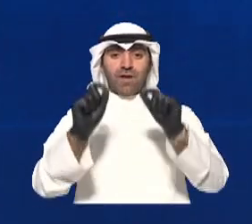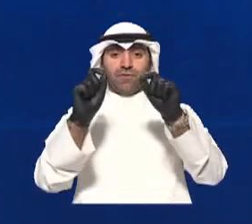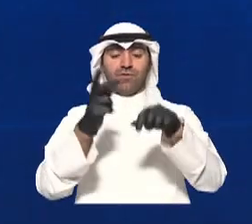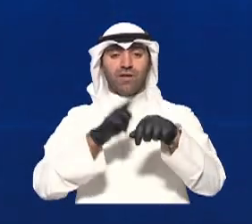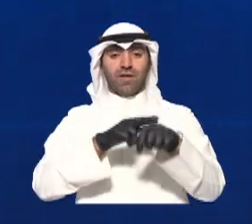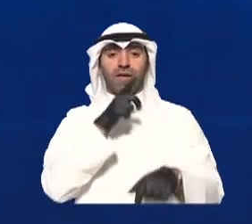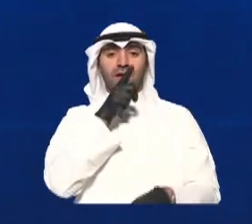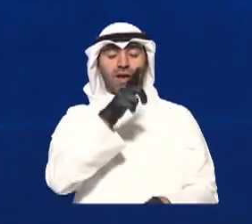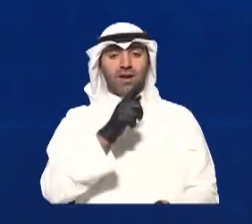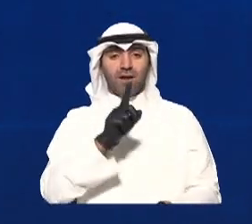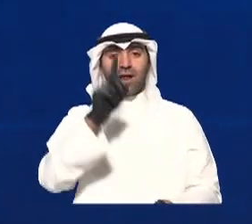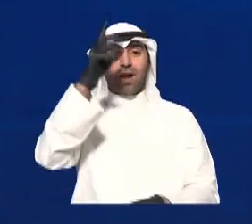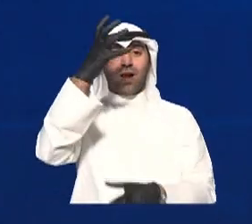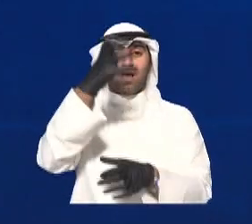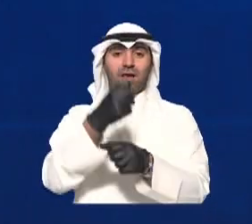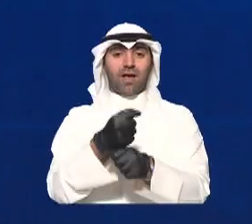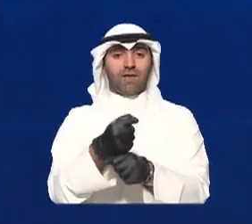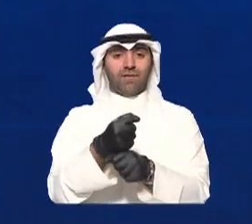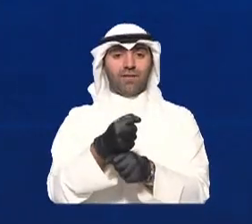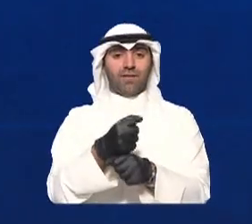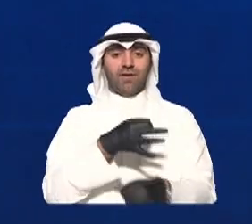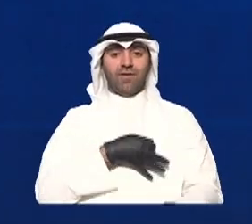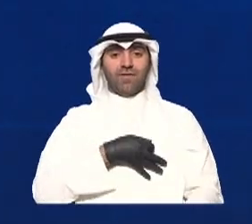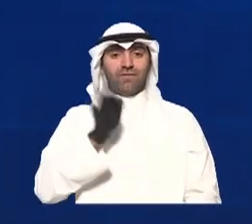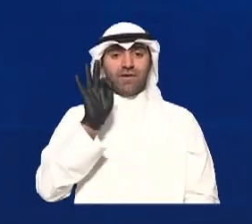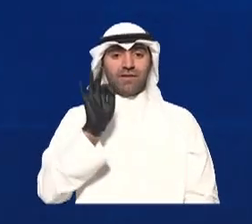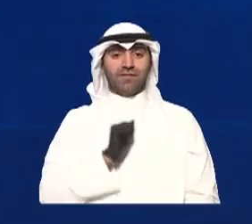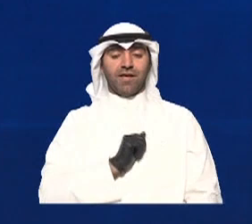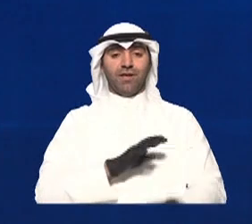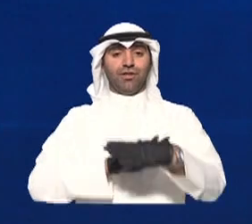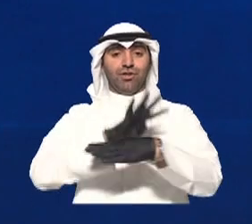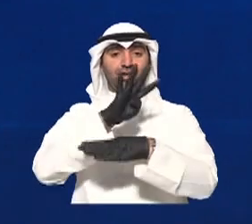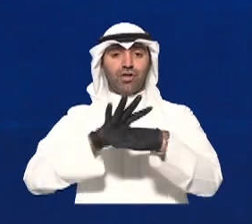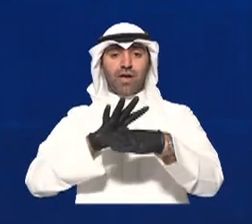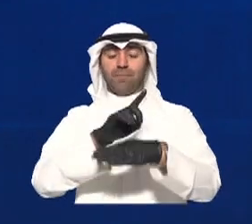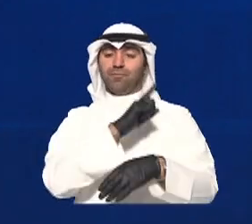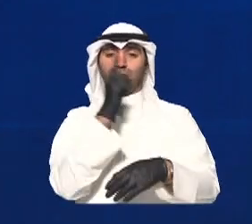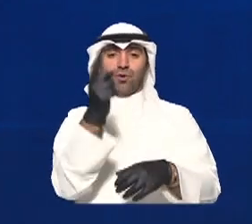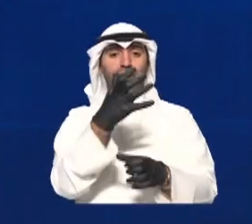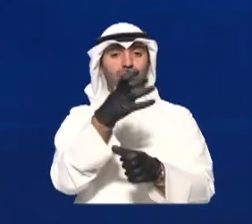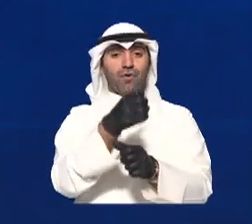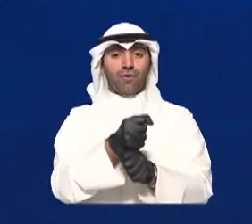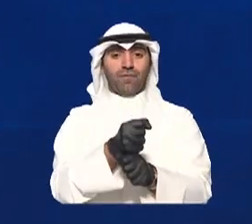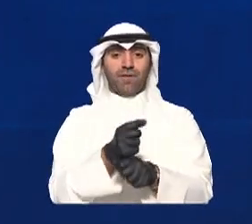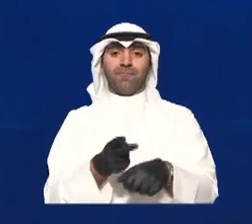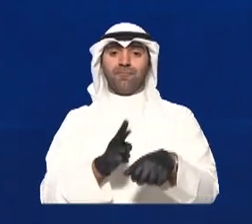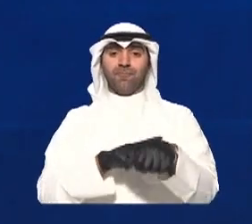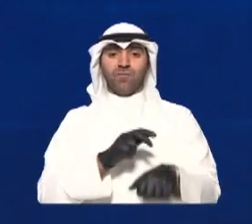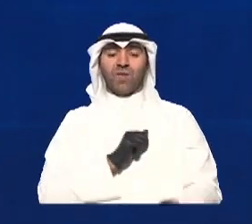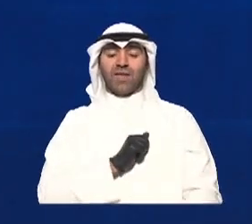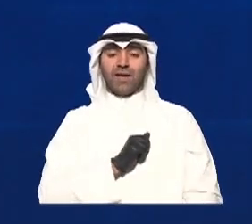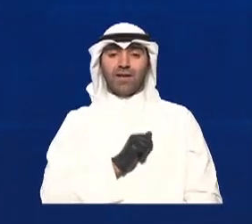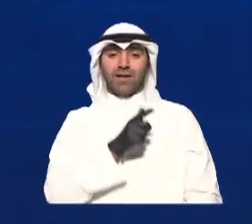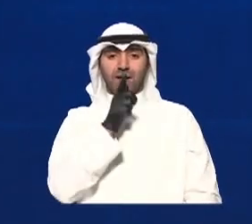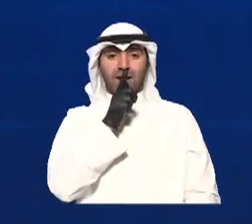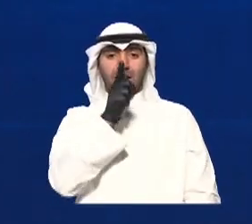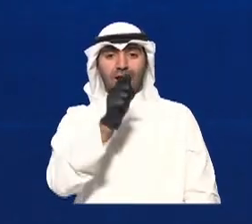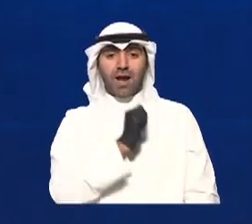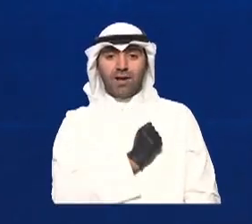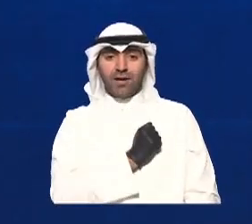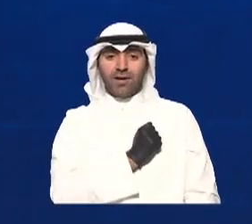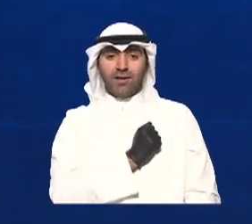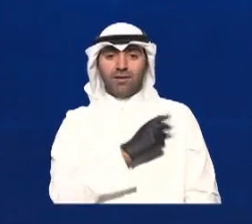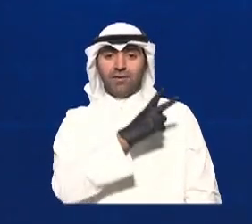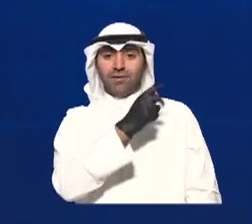الصديق السلامة وتجاوز هذه الأزمة. من جانبه أعرب الوزير لادريان عن دعم وإشادة فرنسا